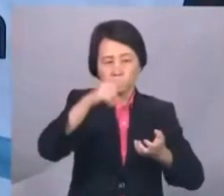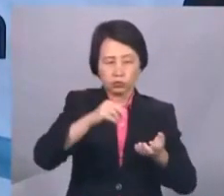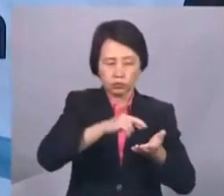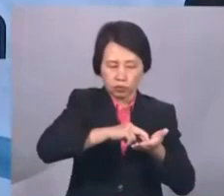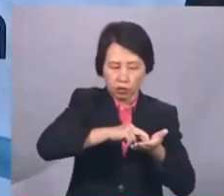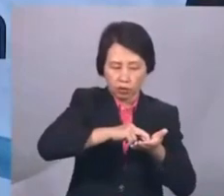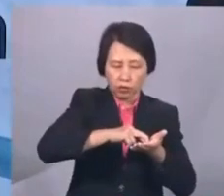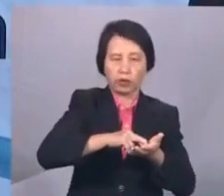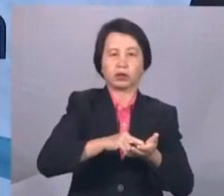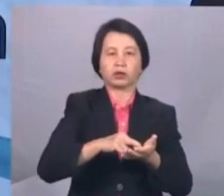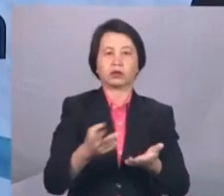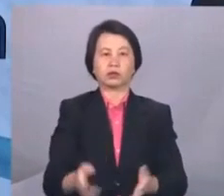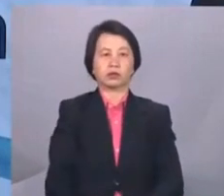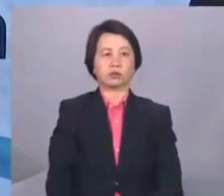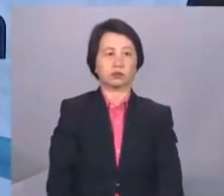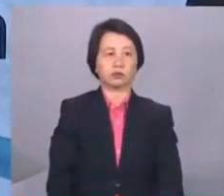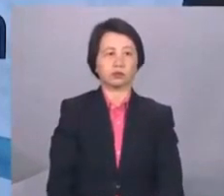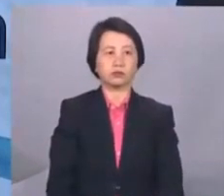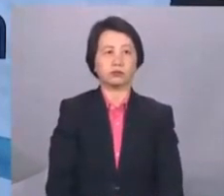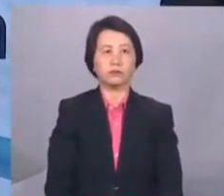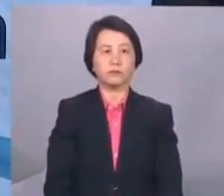rawatan pada mitos